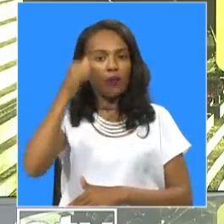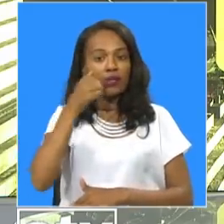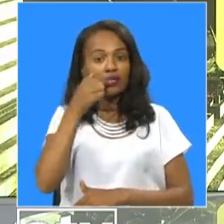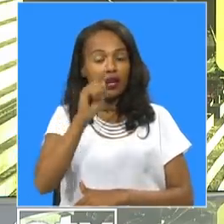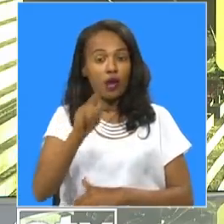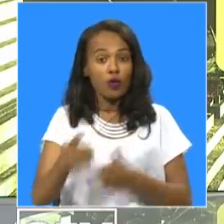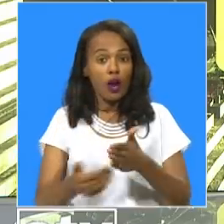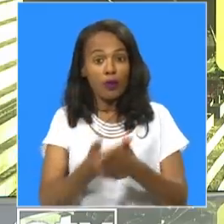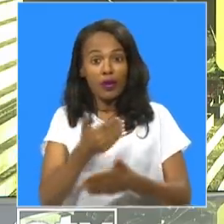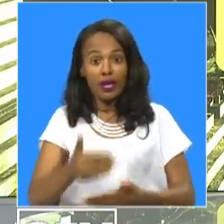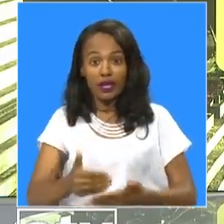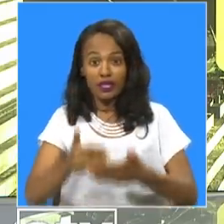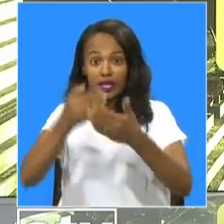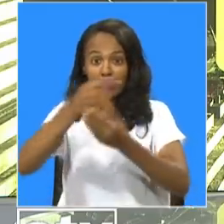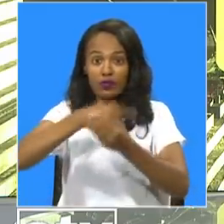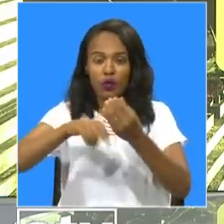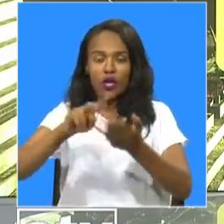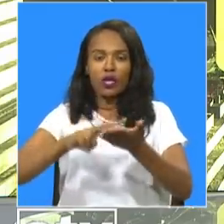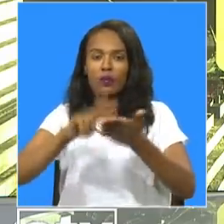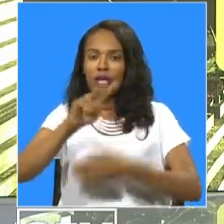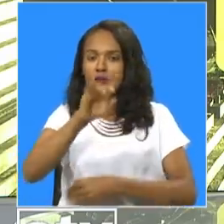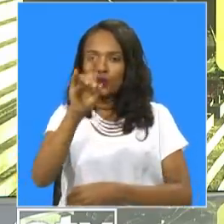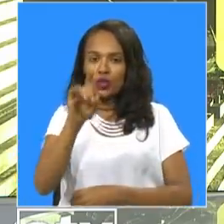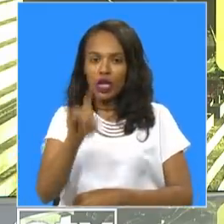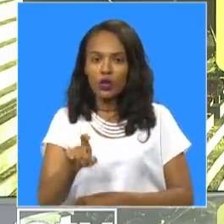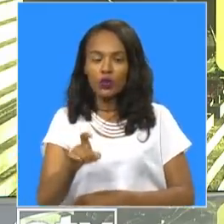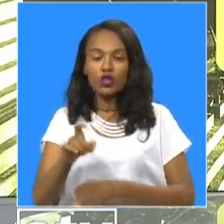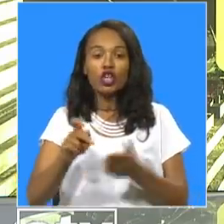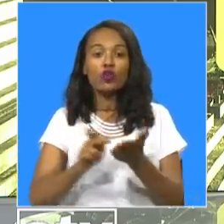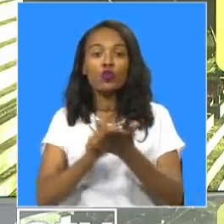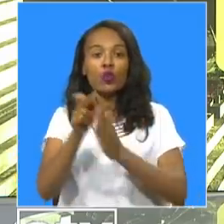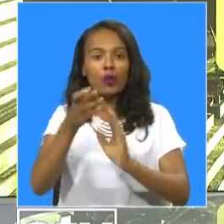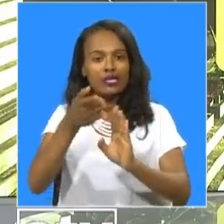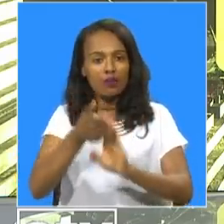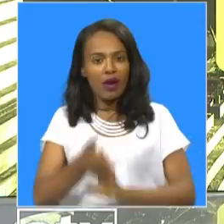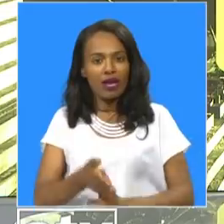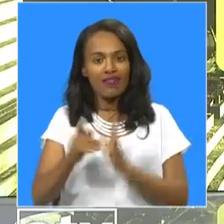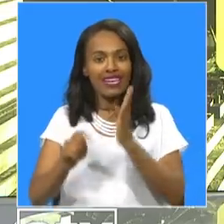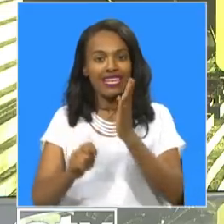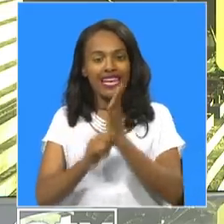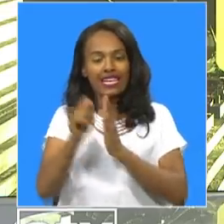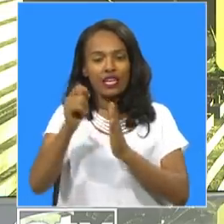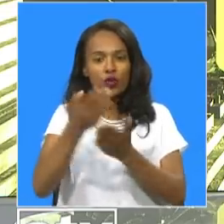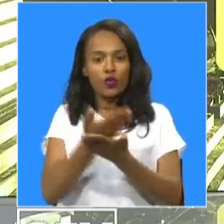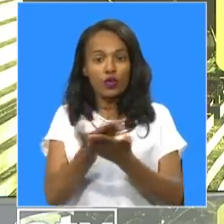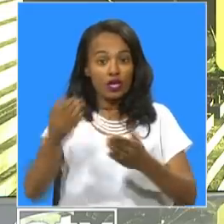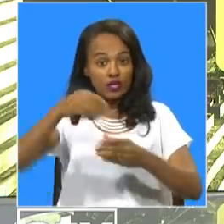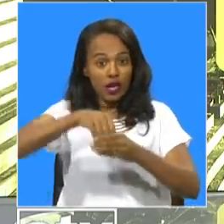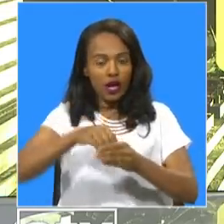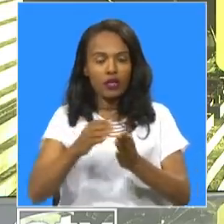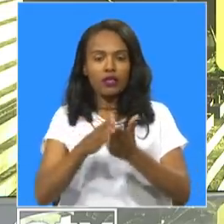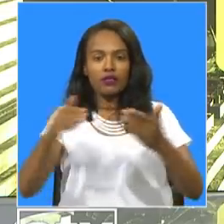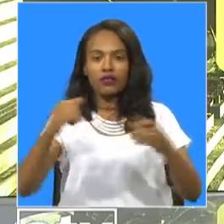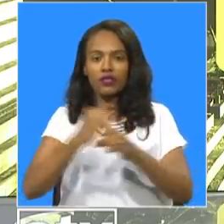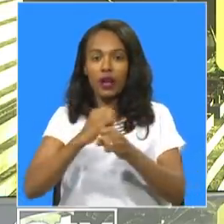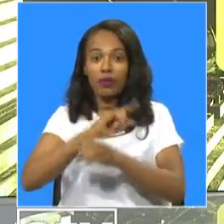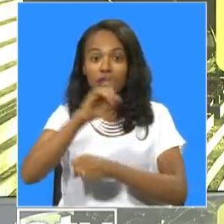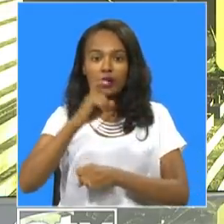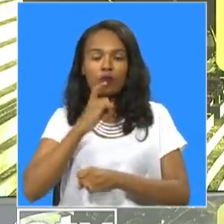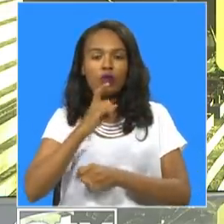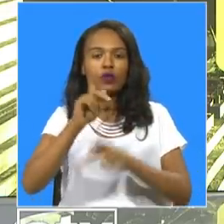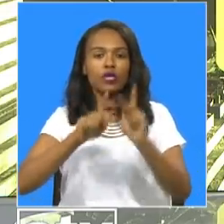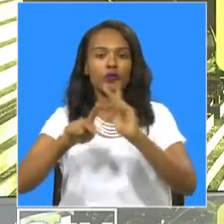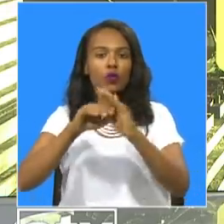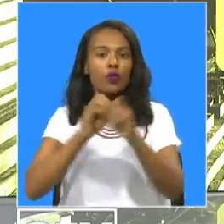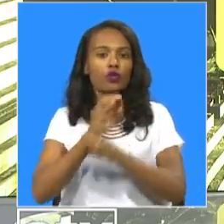ተናግረዋል። በሕዳሴ ግድብ ዙሪያ የሚነሱ ጥያቄዎች ከዲፕሎማሲ ባለፈ የቴክኒክ ጉዳዩን የሚያካተቱ በመሆኑ ሰፊ ስራ የሚጠይቅ መሆኑን ነው ለተወካዮች ምክር